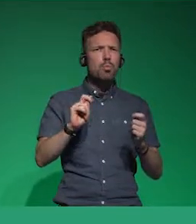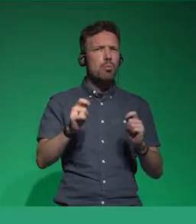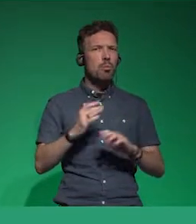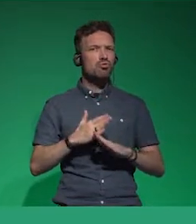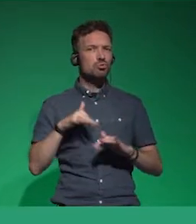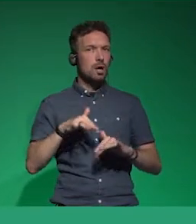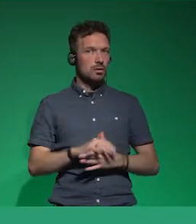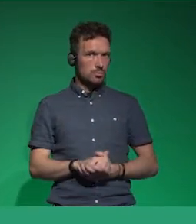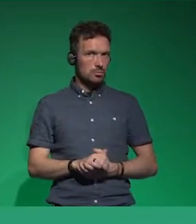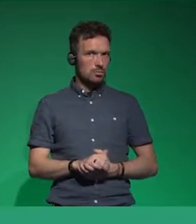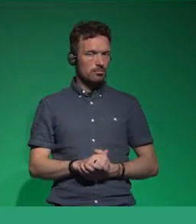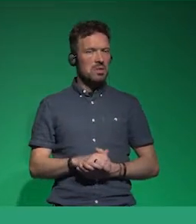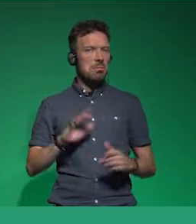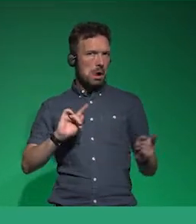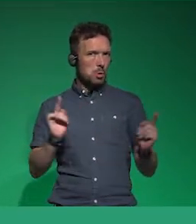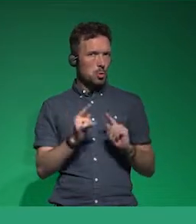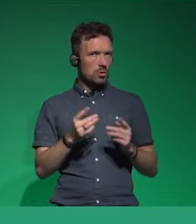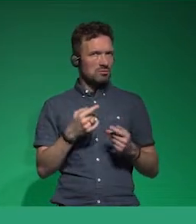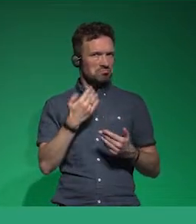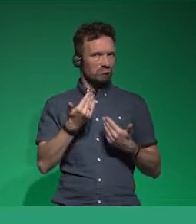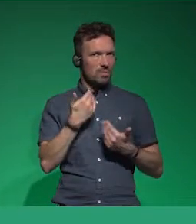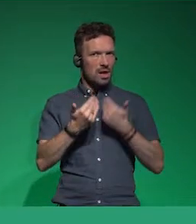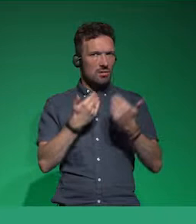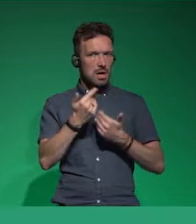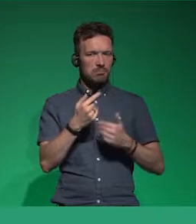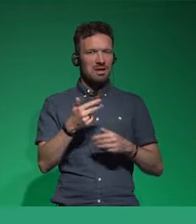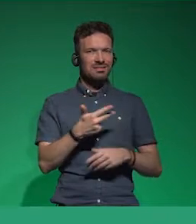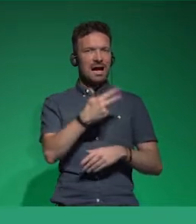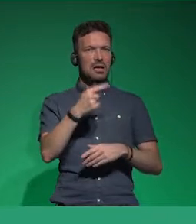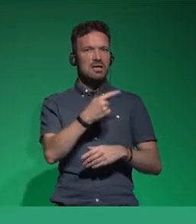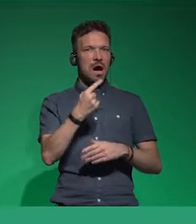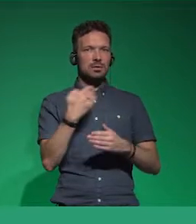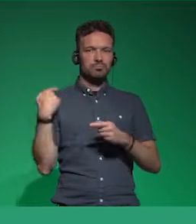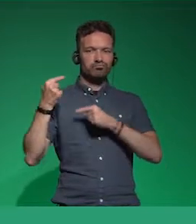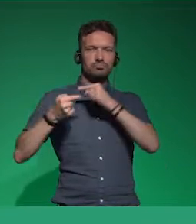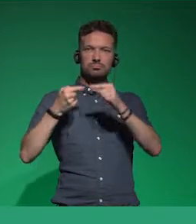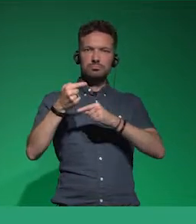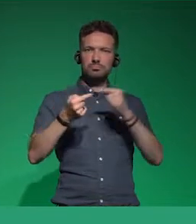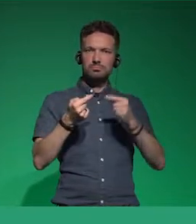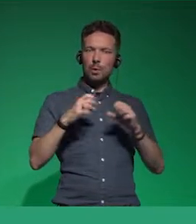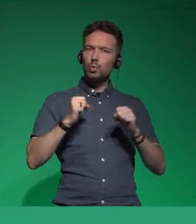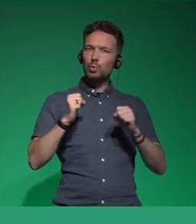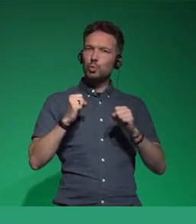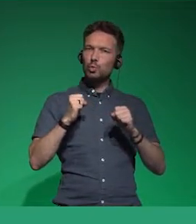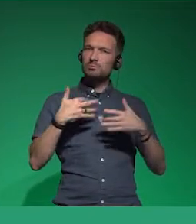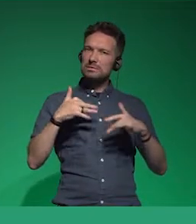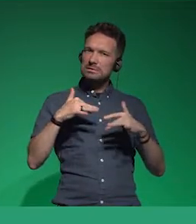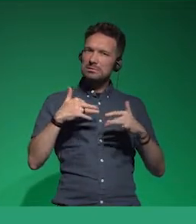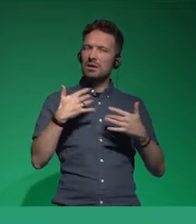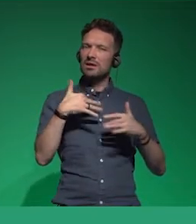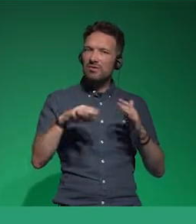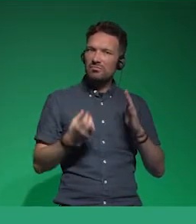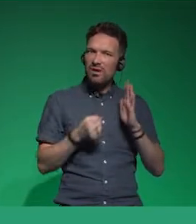die Witterungsextreme der letzten 3 Jahre zu sprechen kommen. Es gibt eine Untersuchung